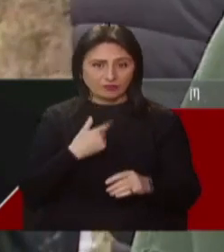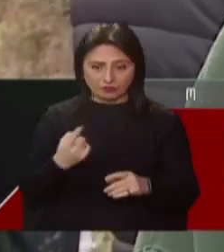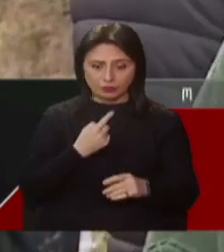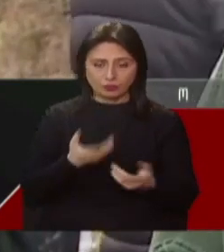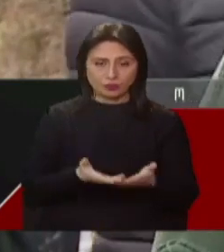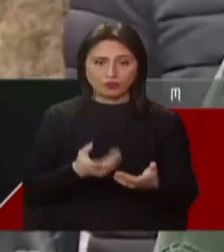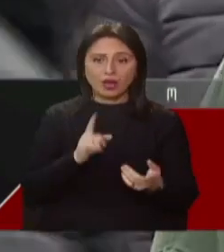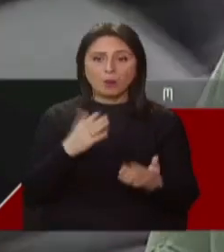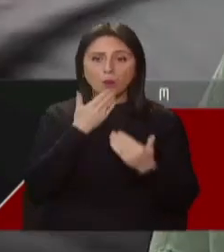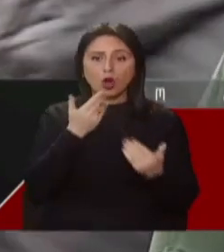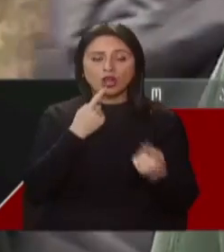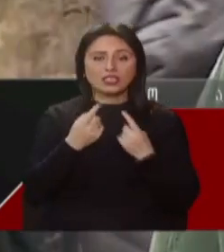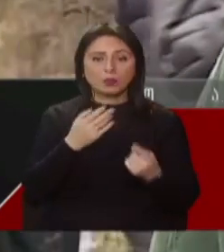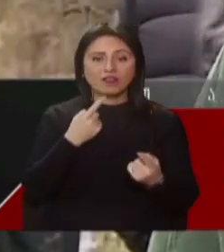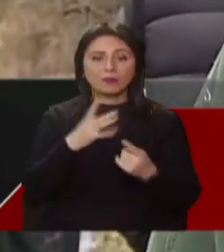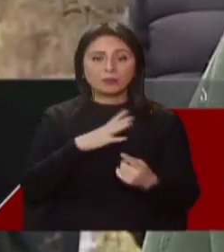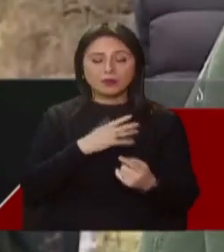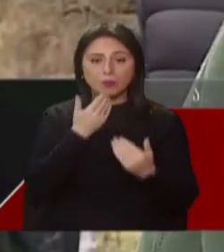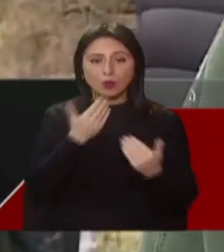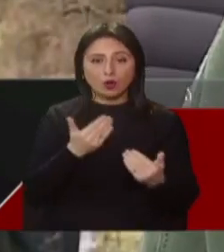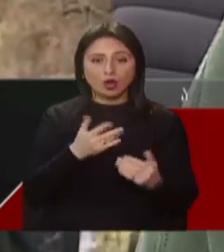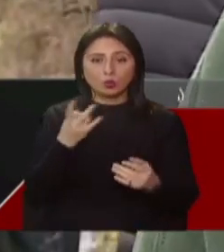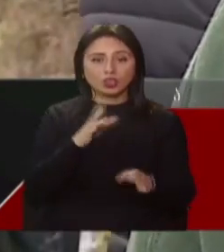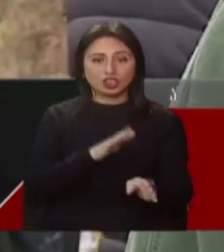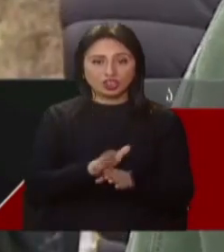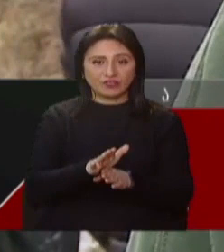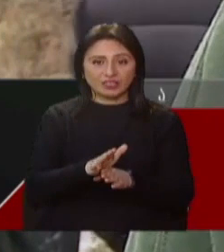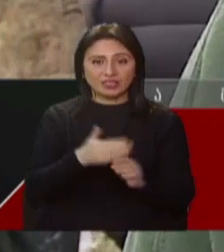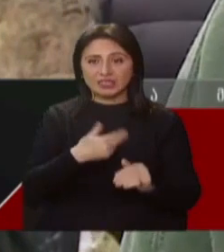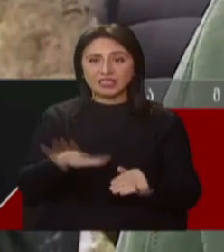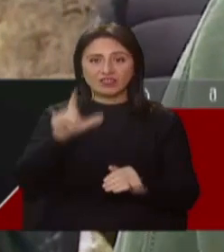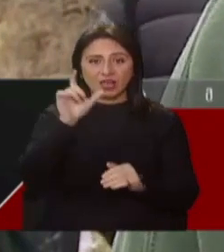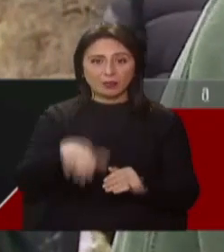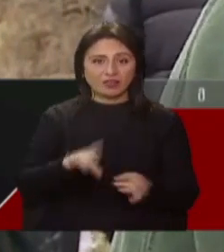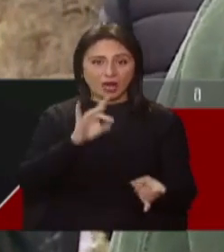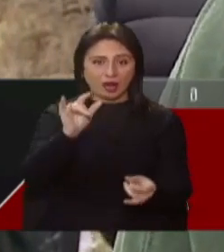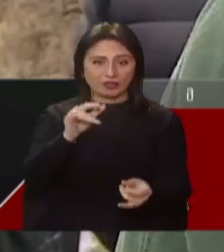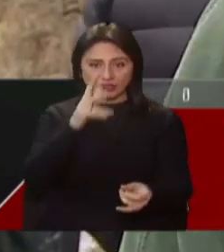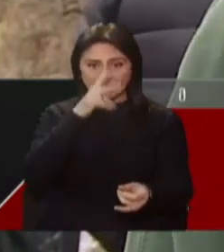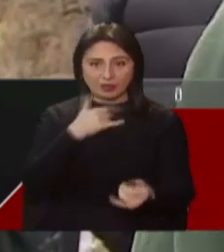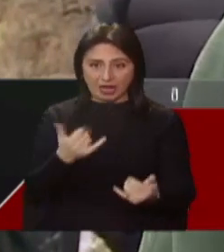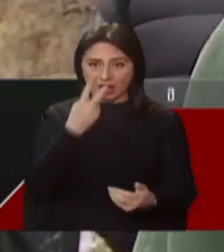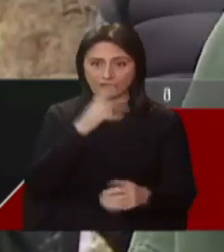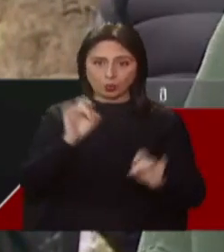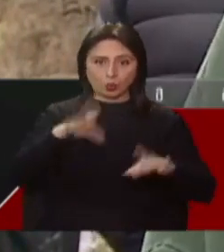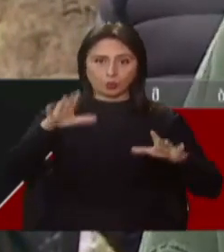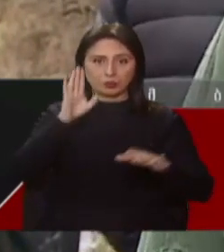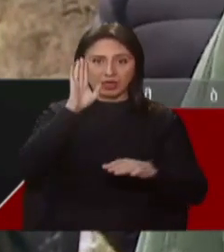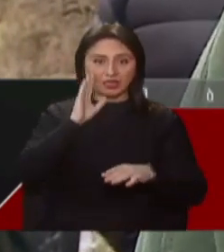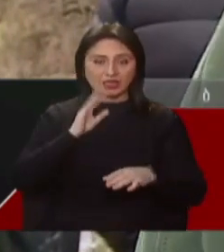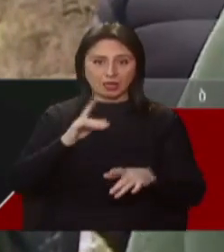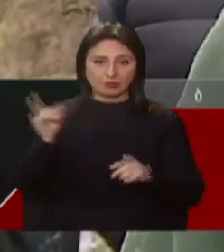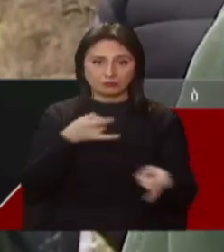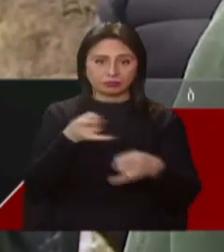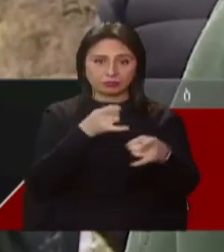ბოლოს საუბარი რაც იყო, რაზეც ვისაუბრეთ, რაც უნდა შეესრულებინათ, წავიდნენ ეს ადამიანები და გაქრნენ სამითვე. Ეხლა ხედავთ, რომ უცებ დილით